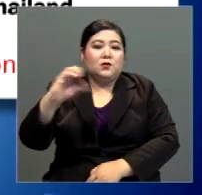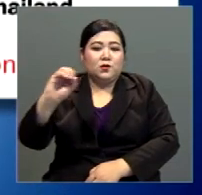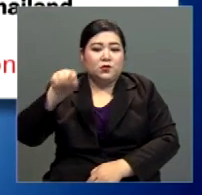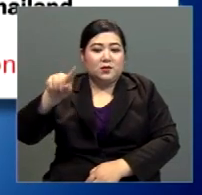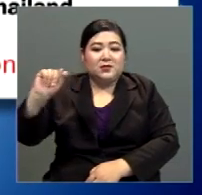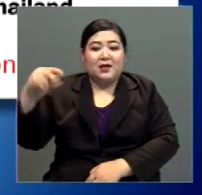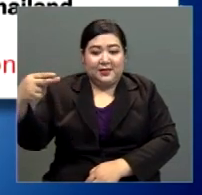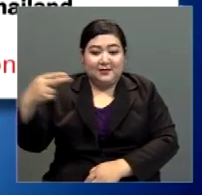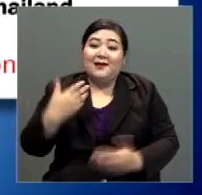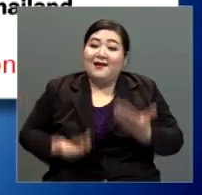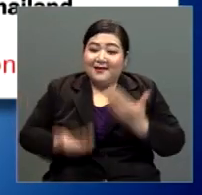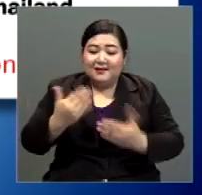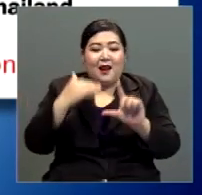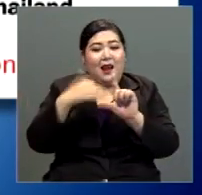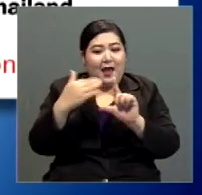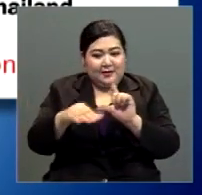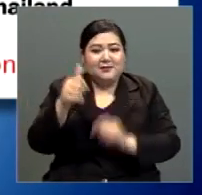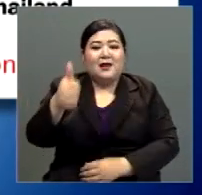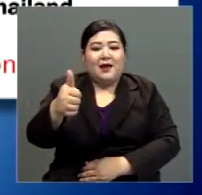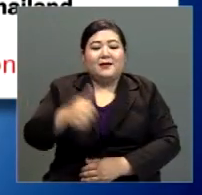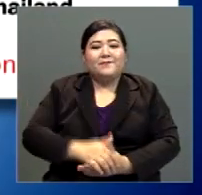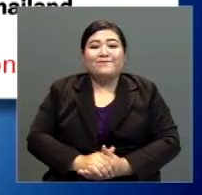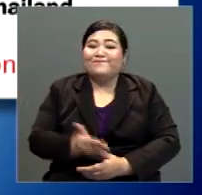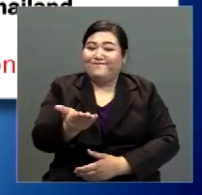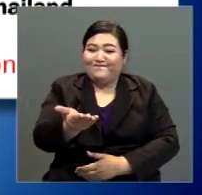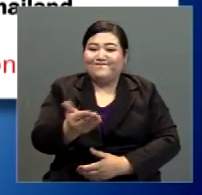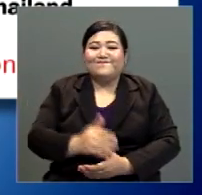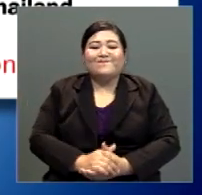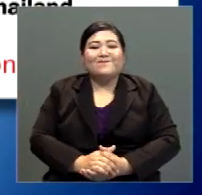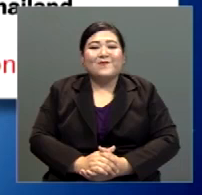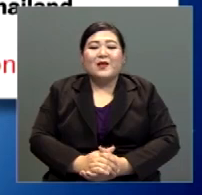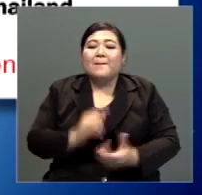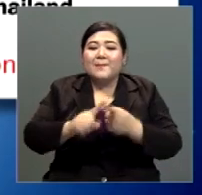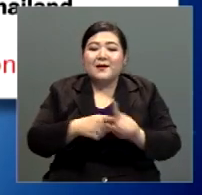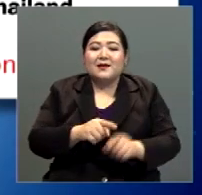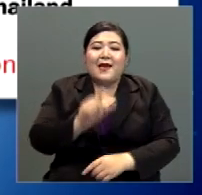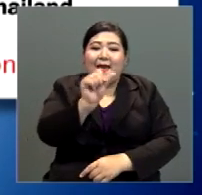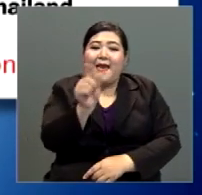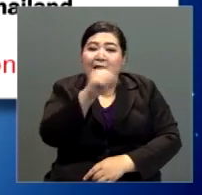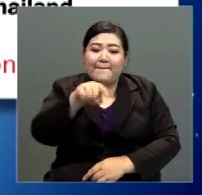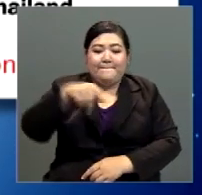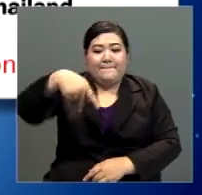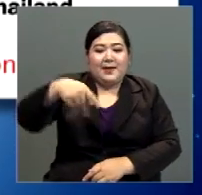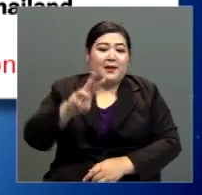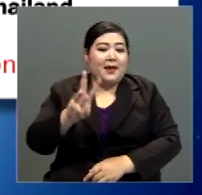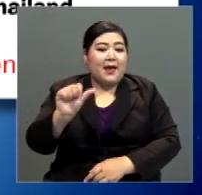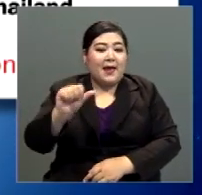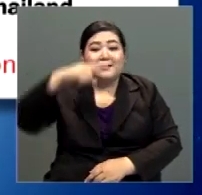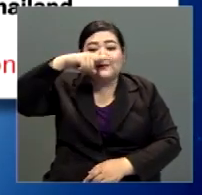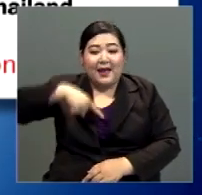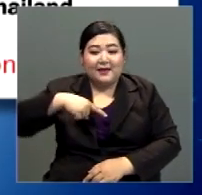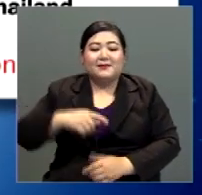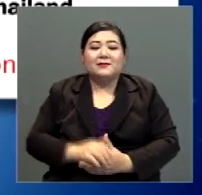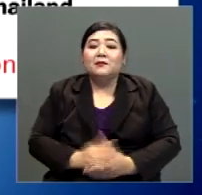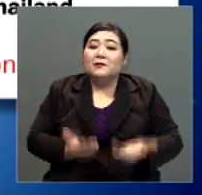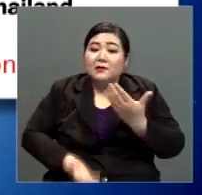www.pwa.co.th และช่องทาง LINE โดยคุณผู้ชมสามารถแอดเพิ่มเพื่อนโดยค้นหา @pwa Thailand หรือผ่าน